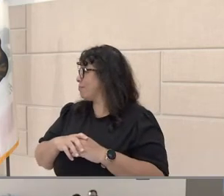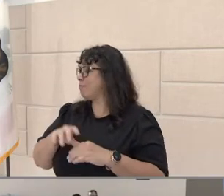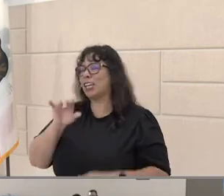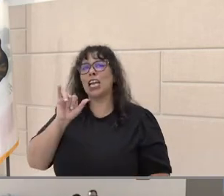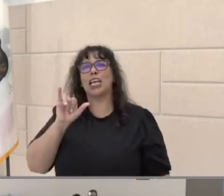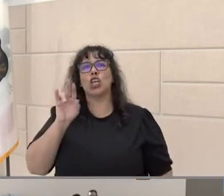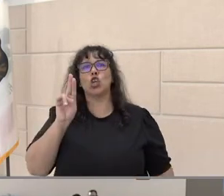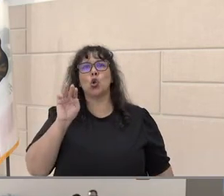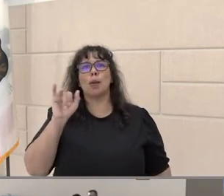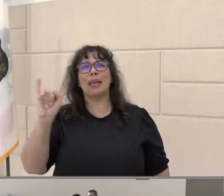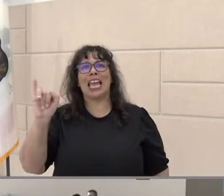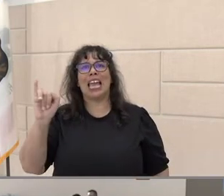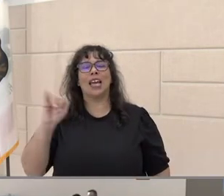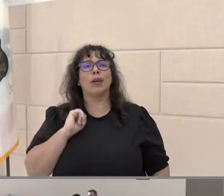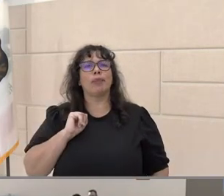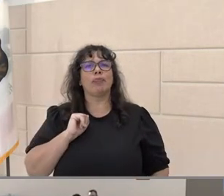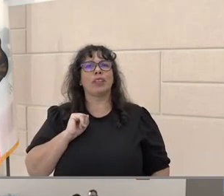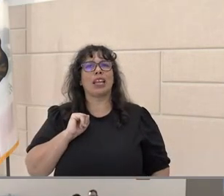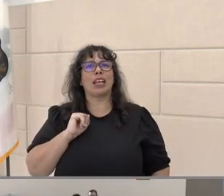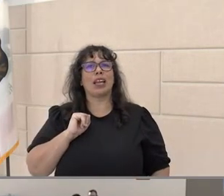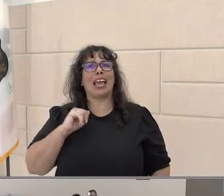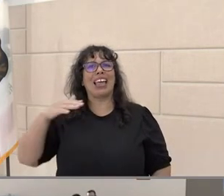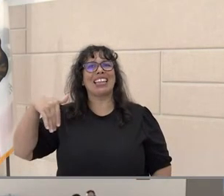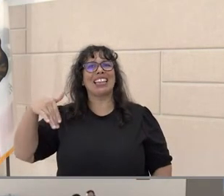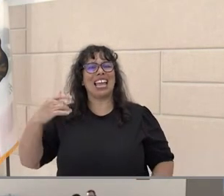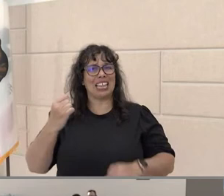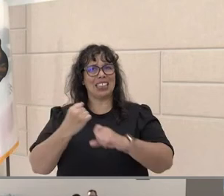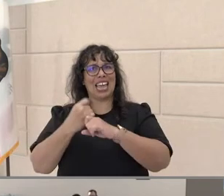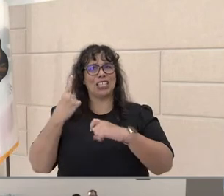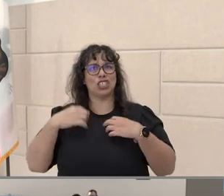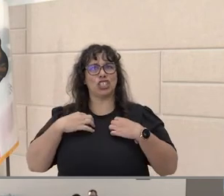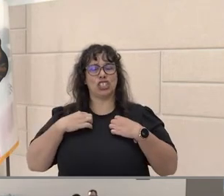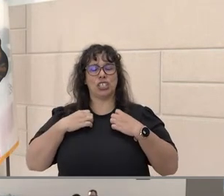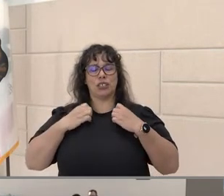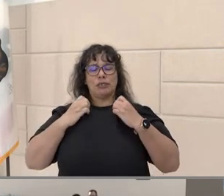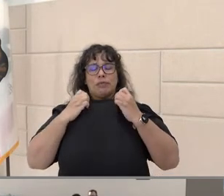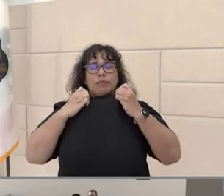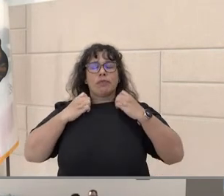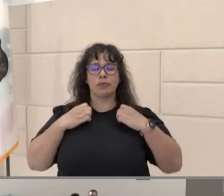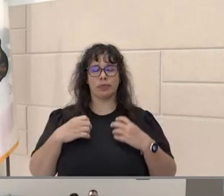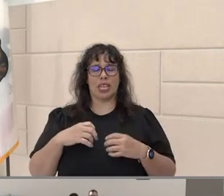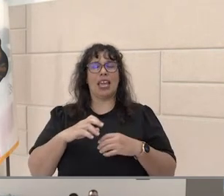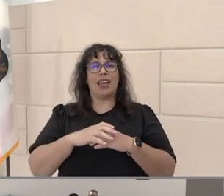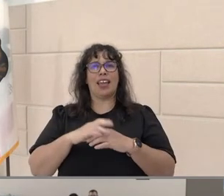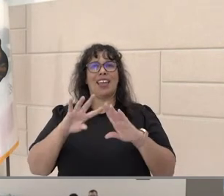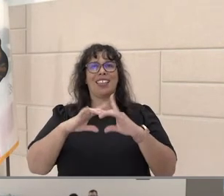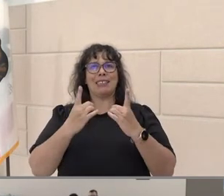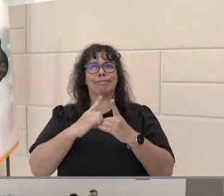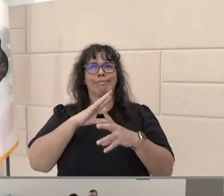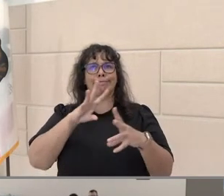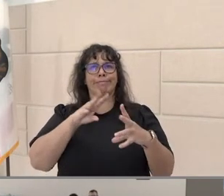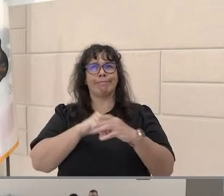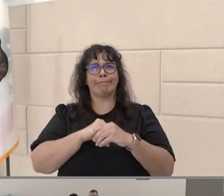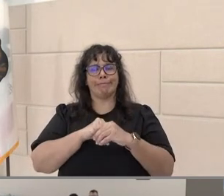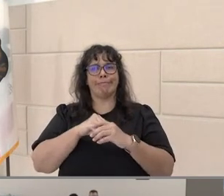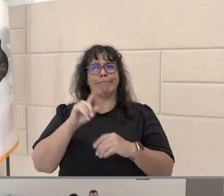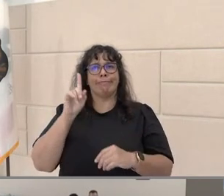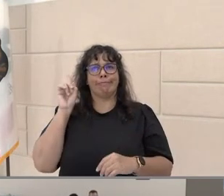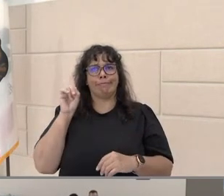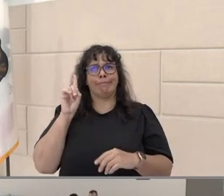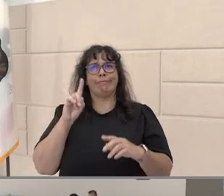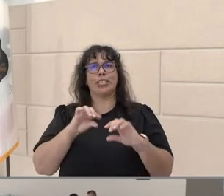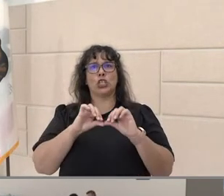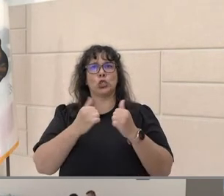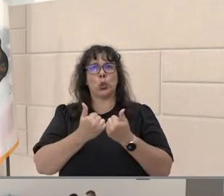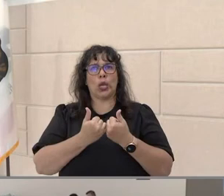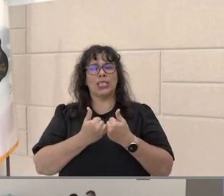ជាសាធារណៈកាលពីឆ្នាំមុនបុគ្គលក្រសួង district របស់យើងបានចូលរួម